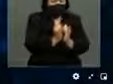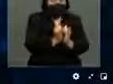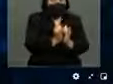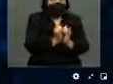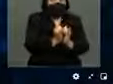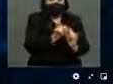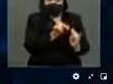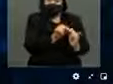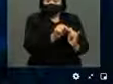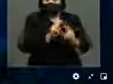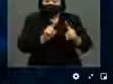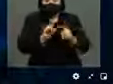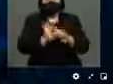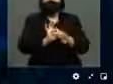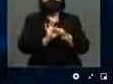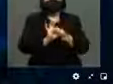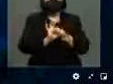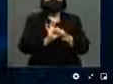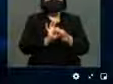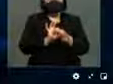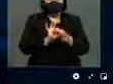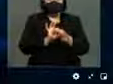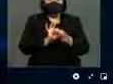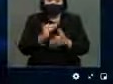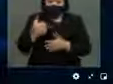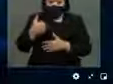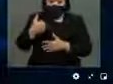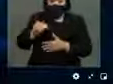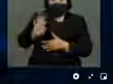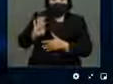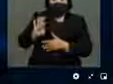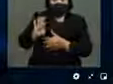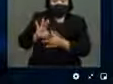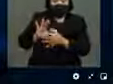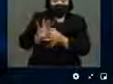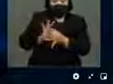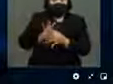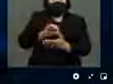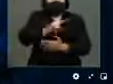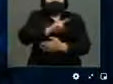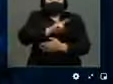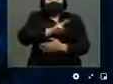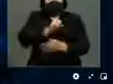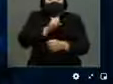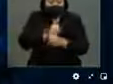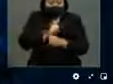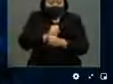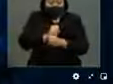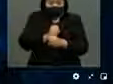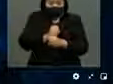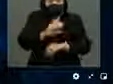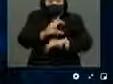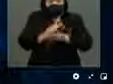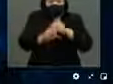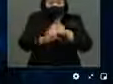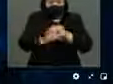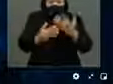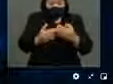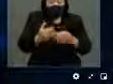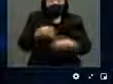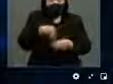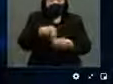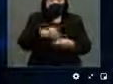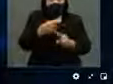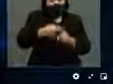เท่าไหร่ครับสิ่งที่เรากังวลใจก็คือมีบริษัทที่เรียกว่าเป็นซับคอนแทคหรือรับเหมาต่อไปอีกเนี่ยต่อเนื่อง